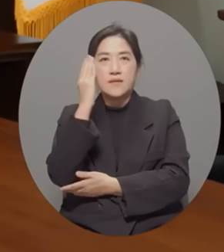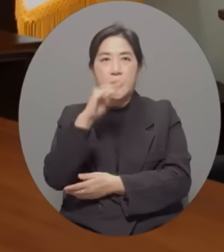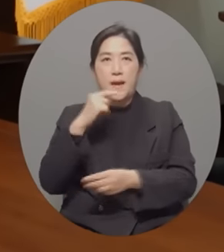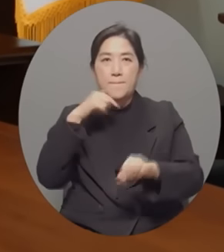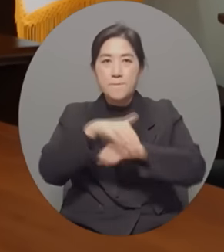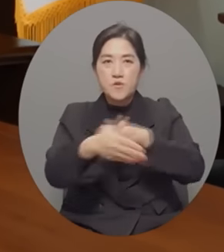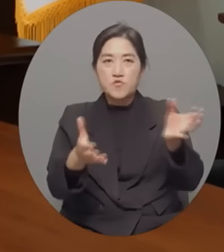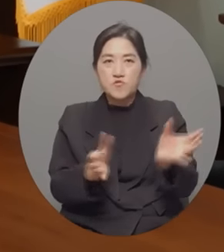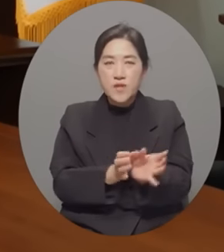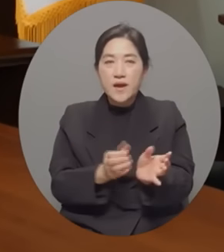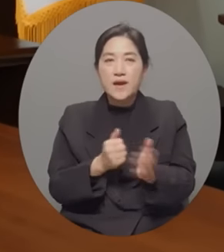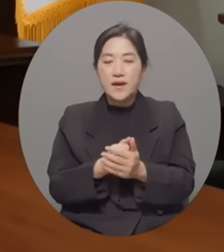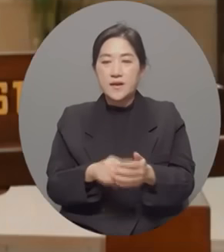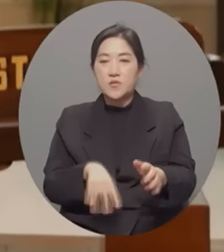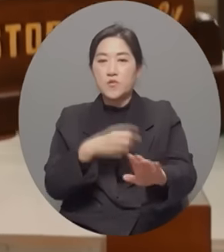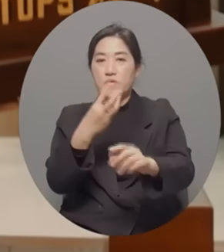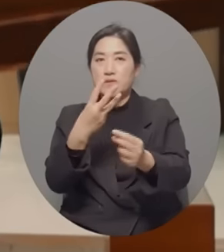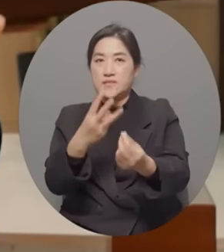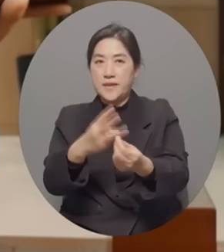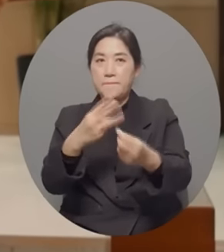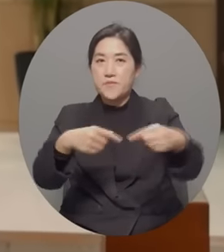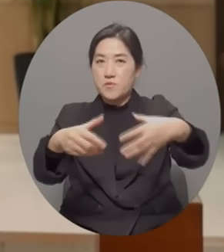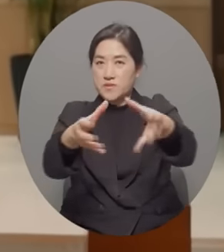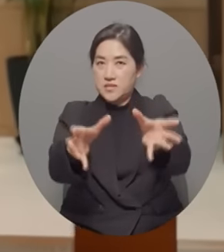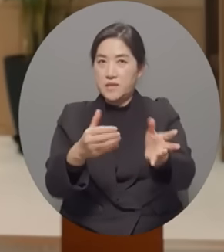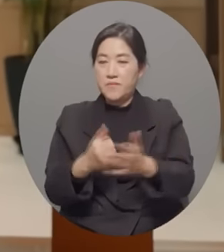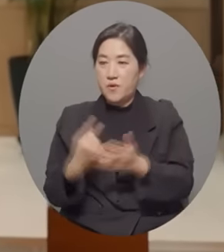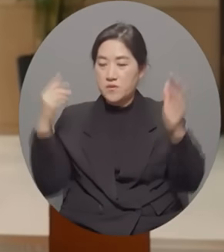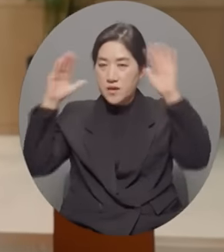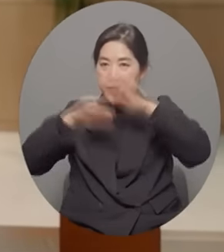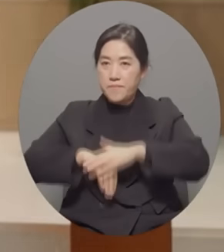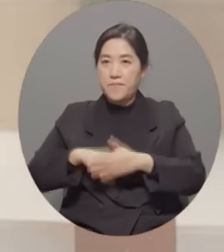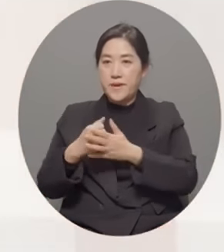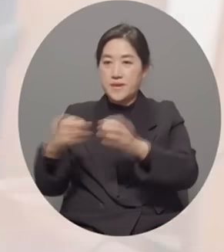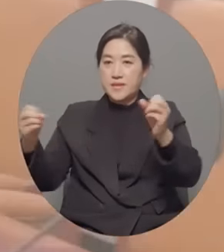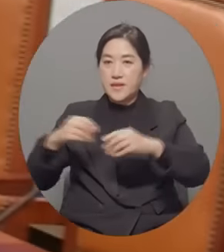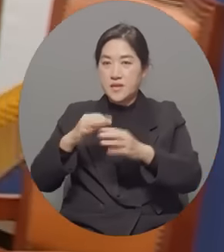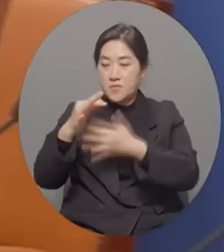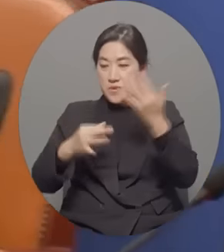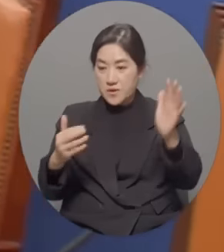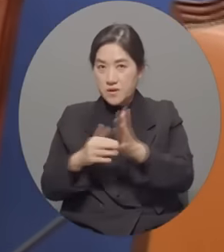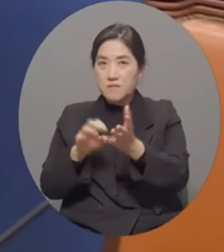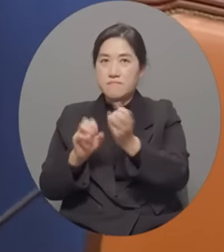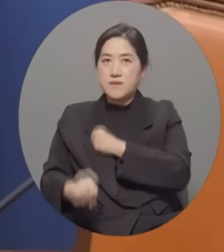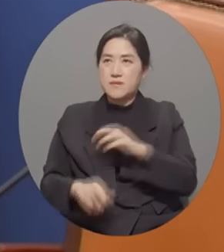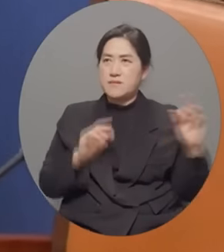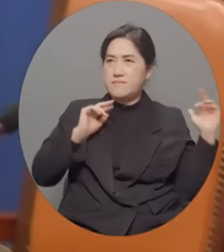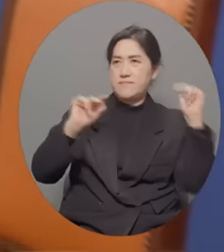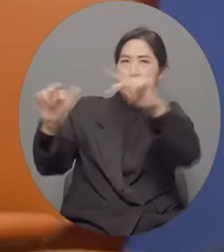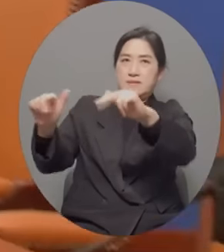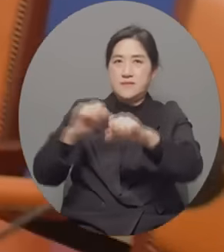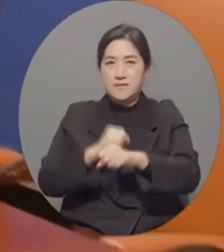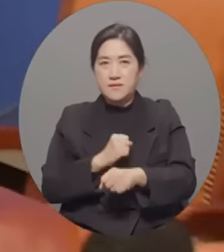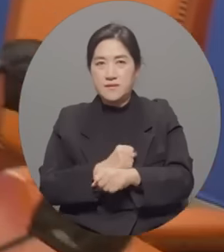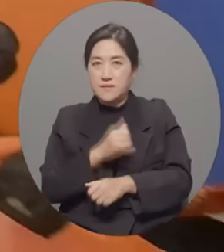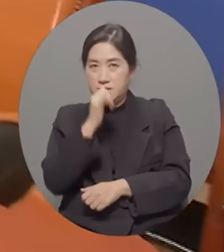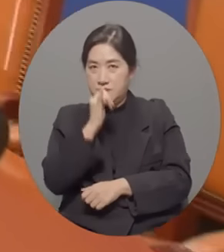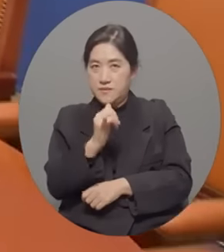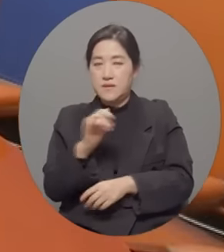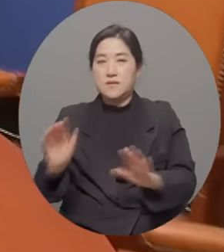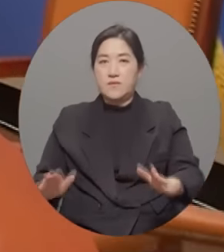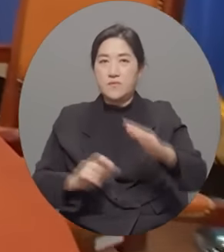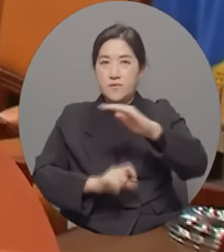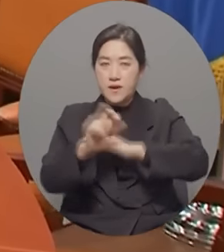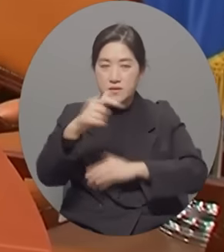민주당과 이른바 제3지대에선 어젯밤 대담 프로그램이 종료되자마자 나일선 논평을 쏟아냈습니다. 오늘